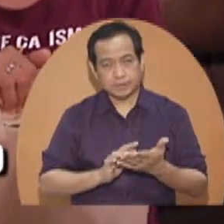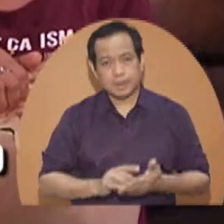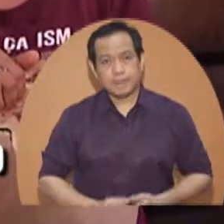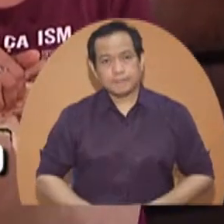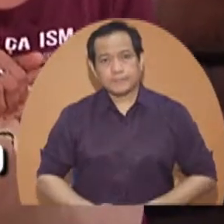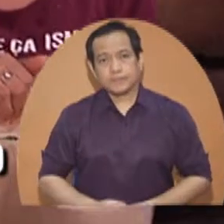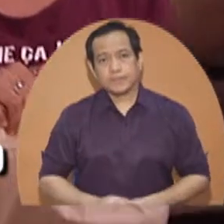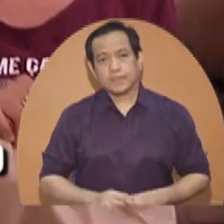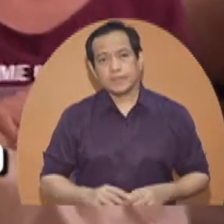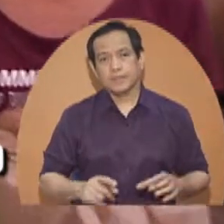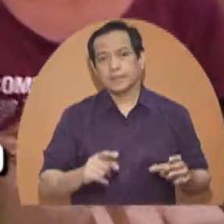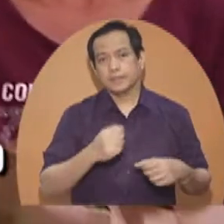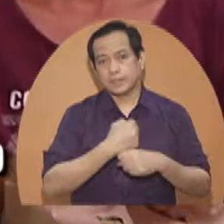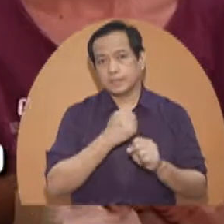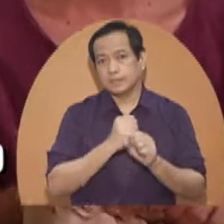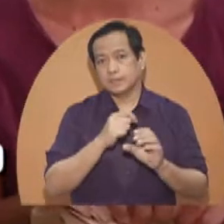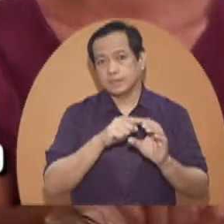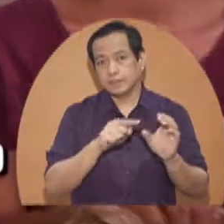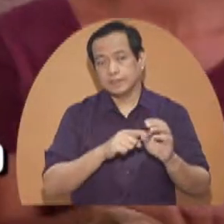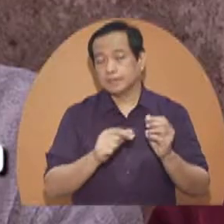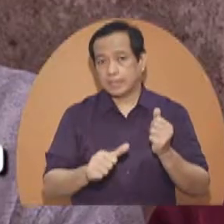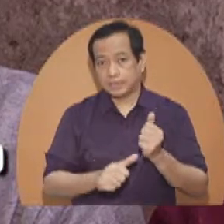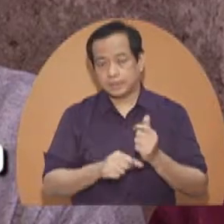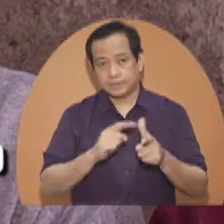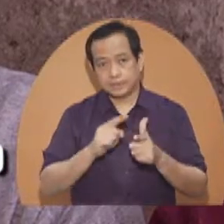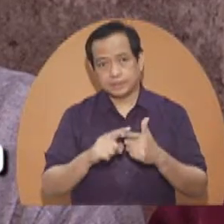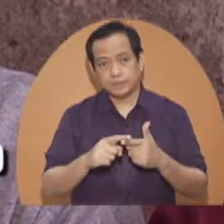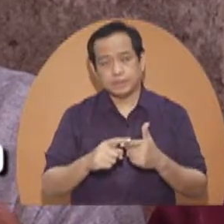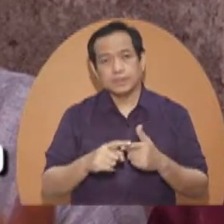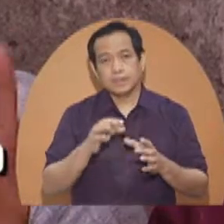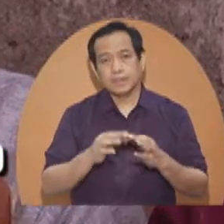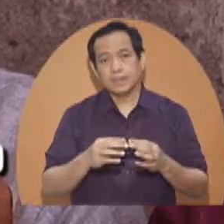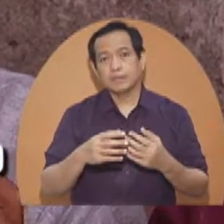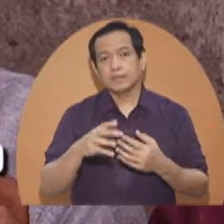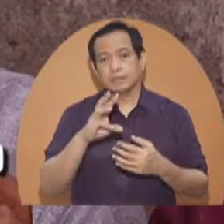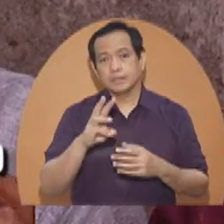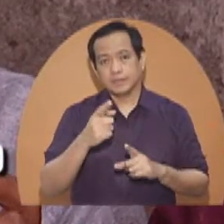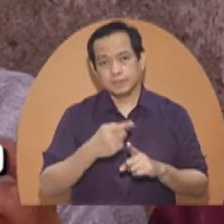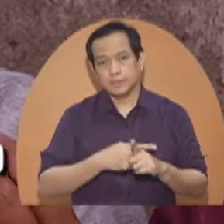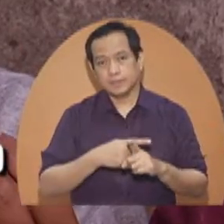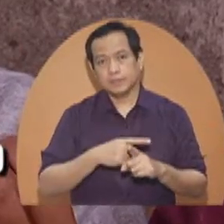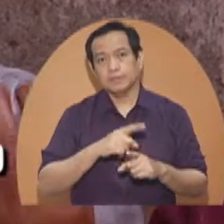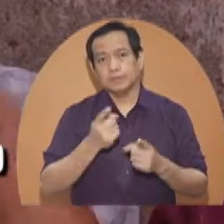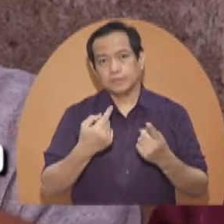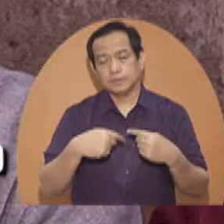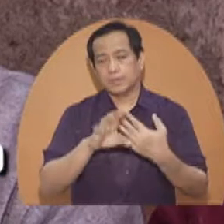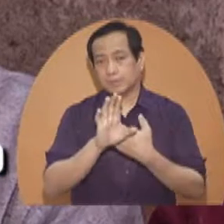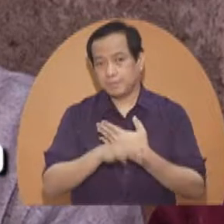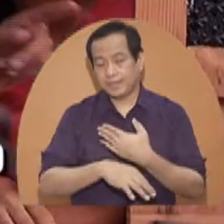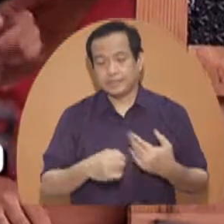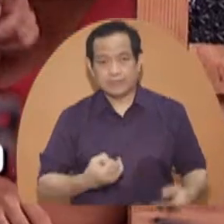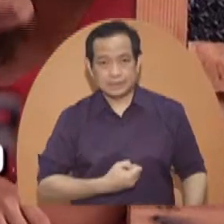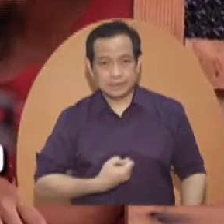gamutan. Yung bubutasan pa daw po yung puwet. Tapos pag 6 na buwan daw po, magiging ipapasok na po